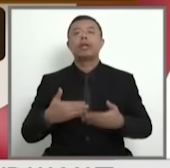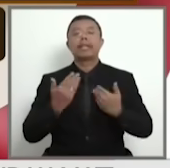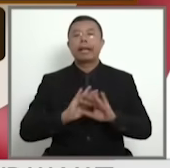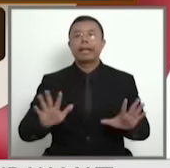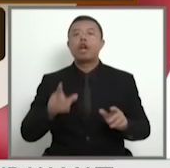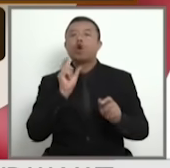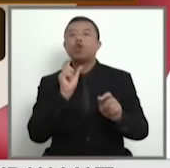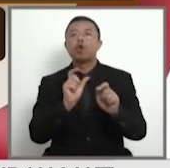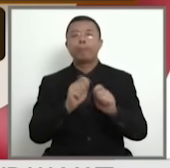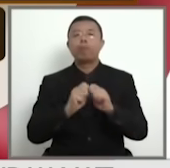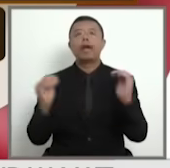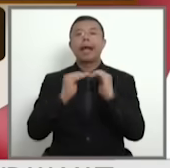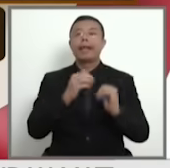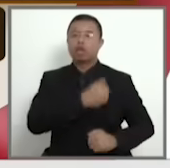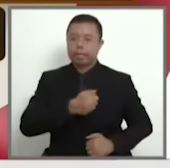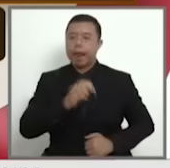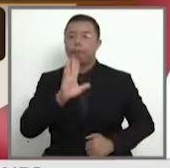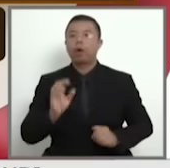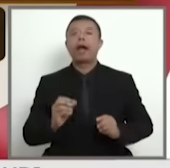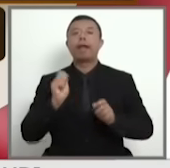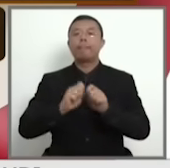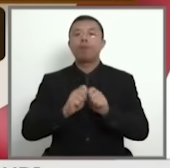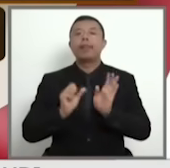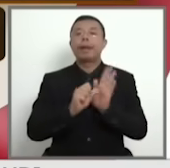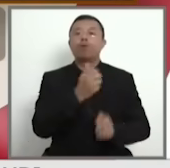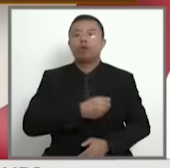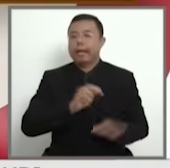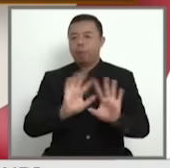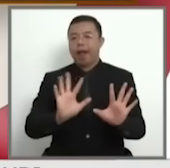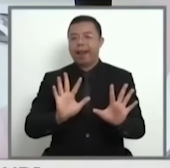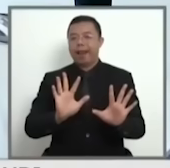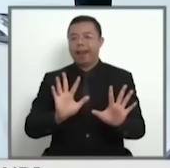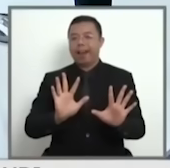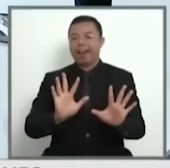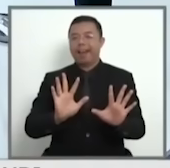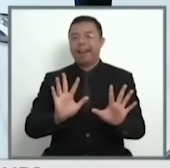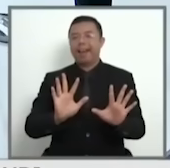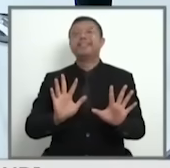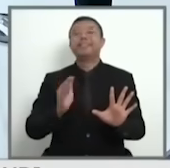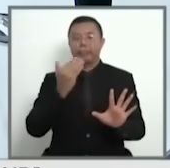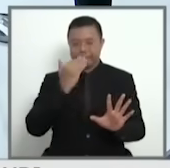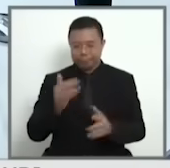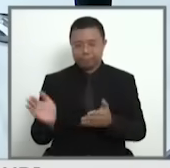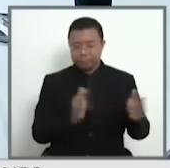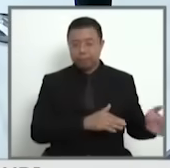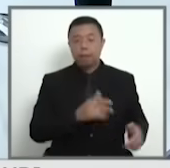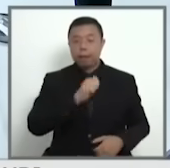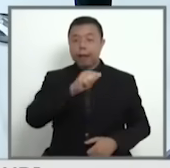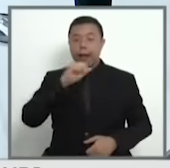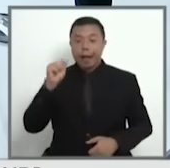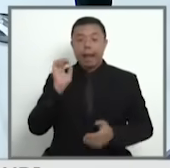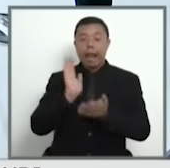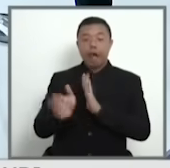negara itu menciptakan adilan sosial bukan menciptakan bantuan sosial waktunya habis Bapak sekarang bapakis ban